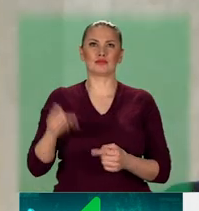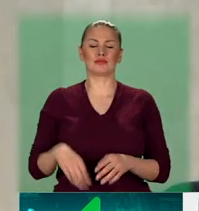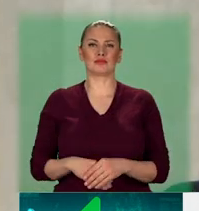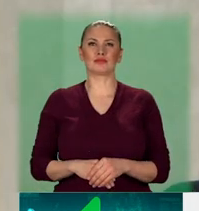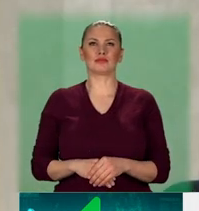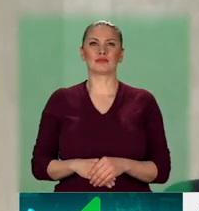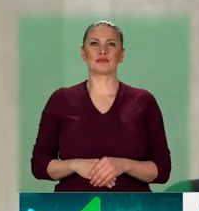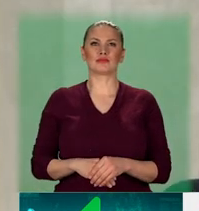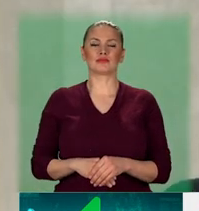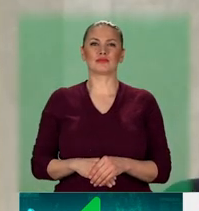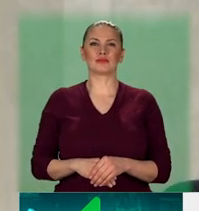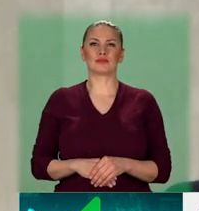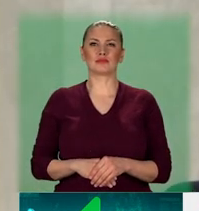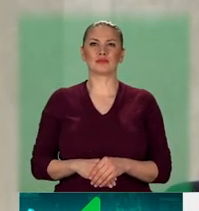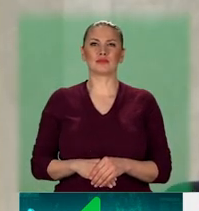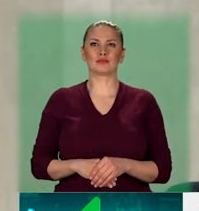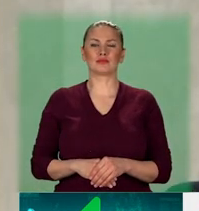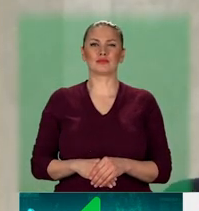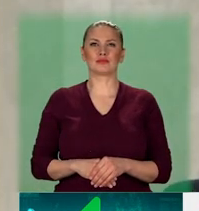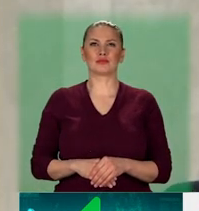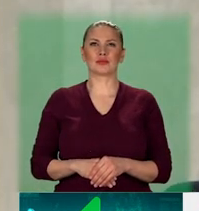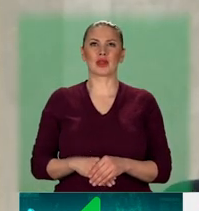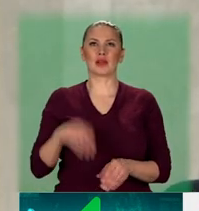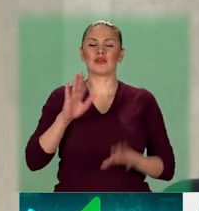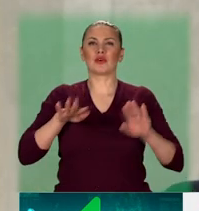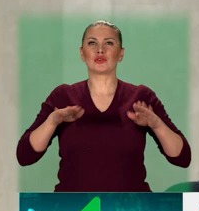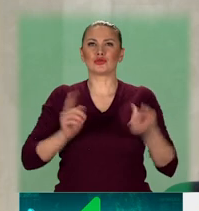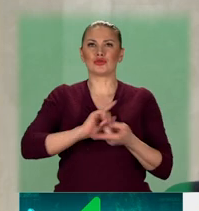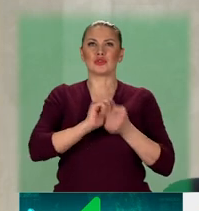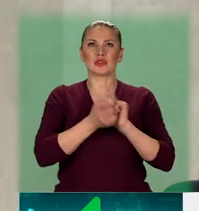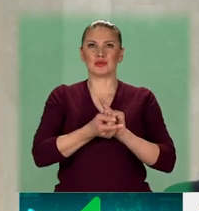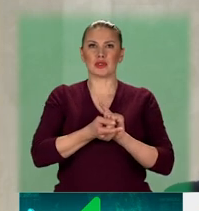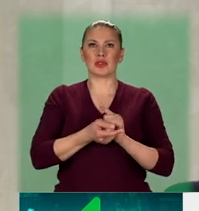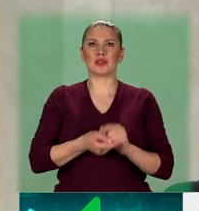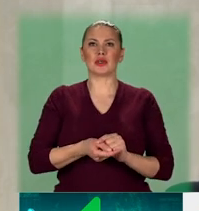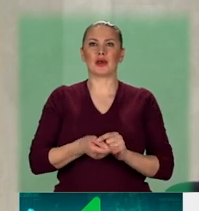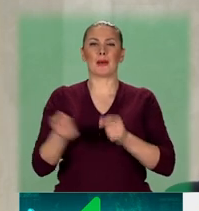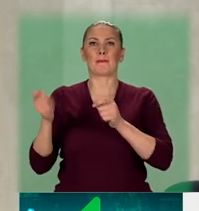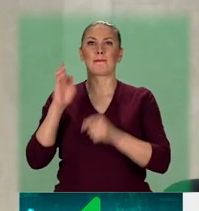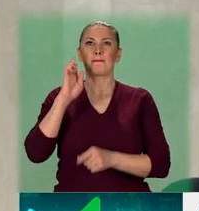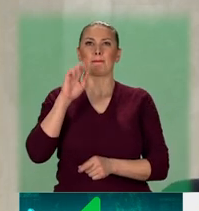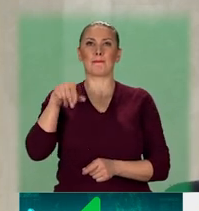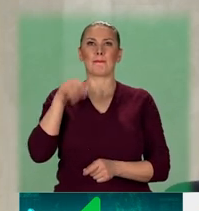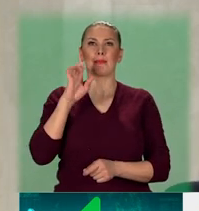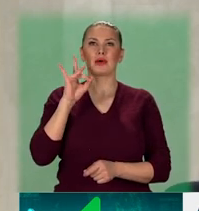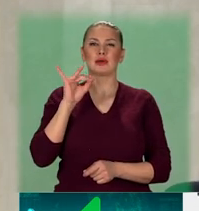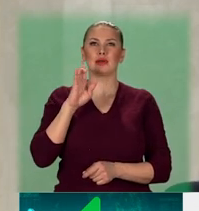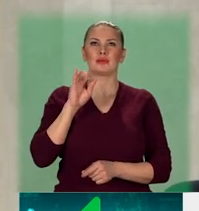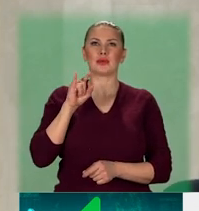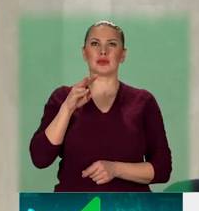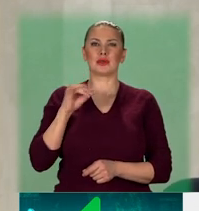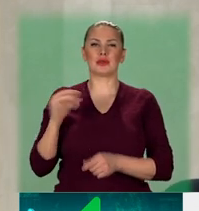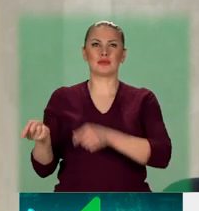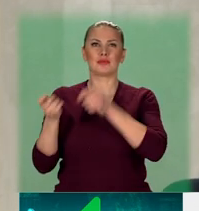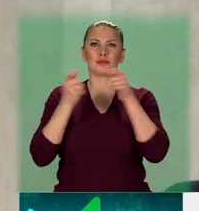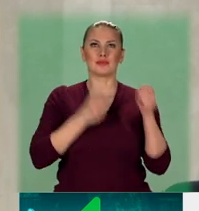Посыл исходит из того, что в случае изменений доходной части по прибыли